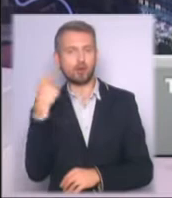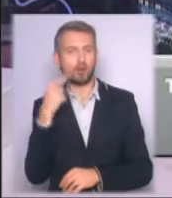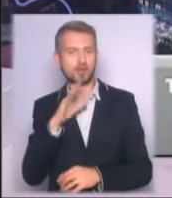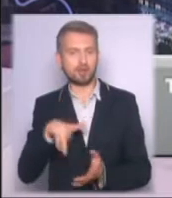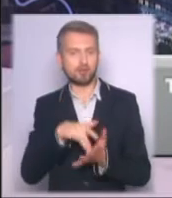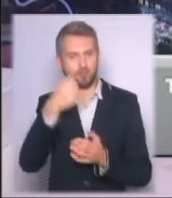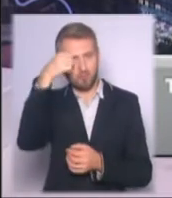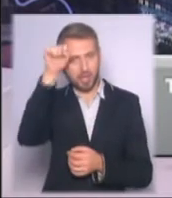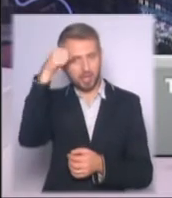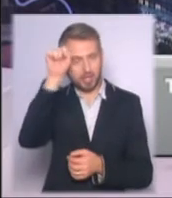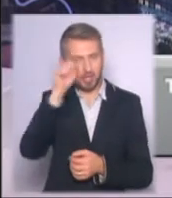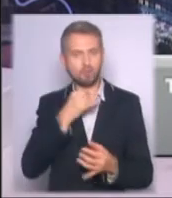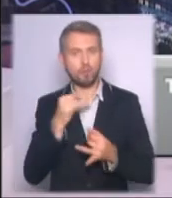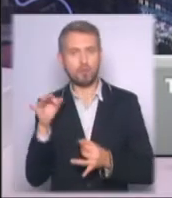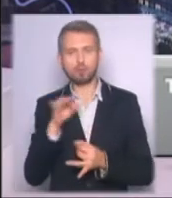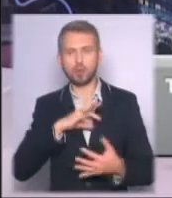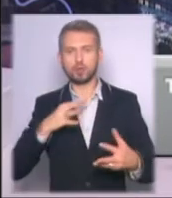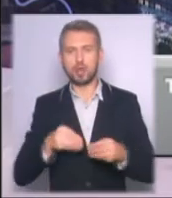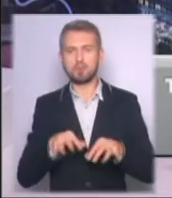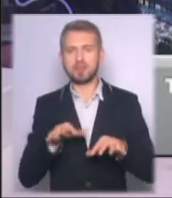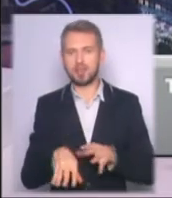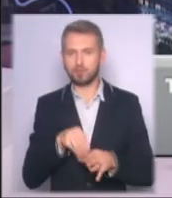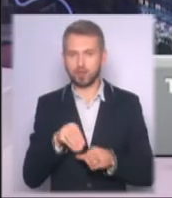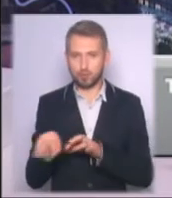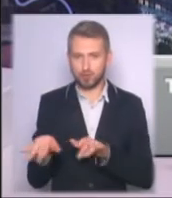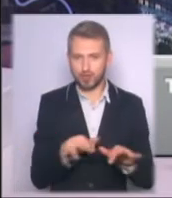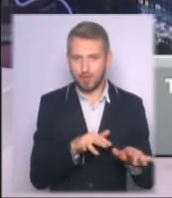і про результати місцевої кампанії, будемо говорити і про,